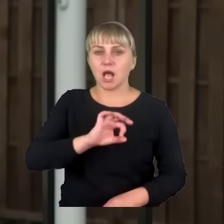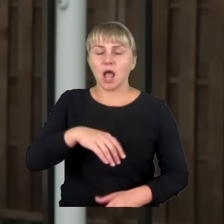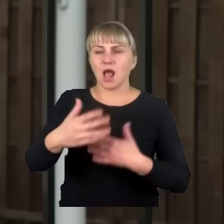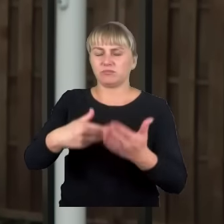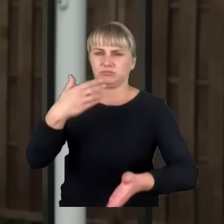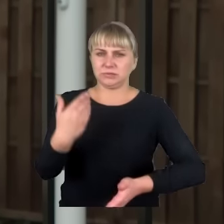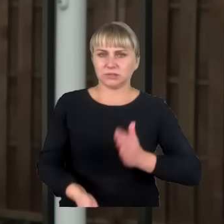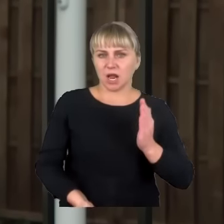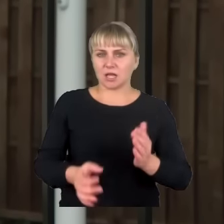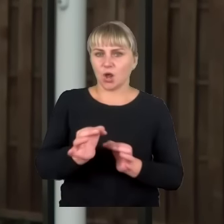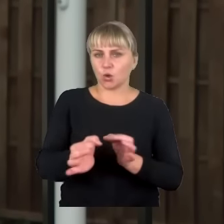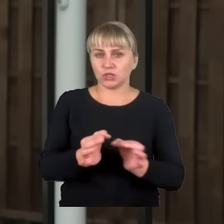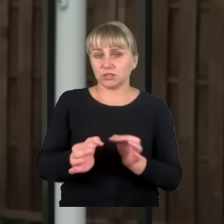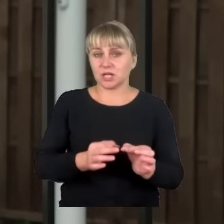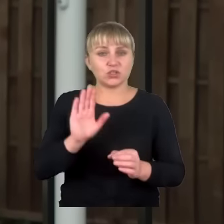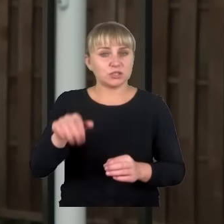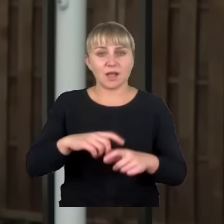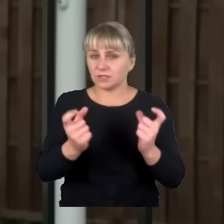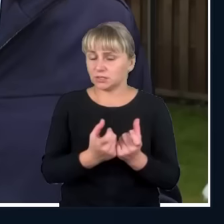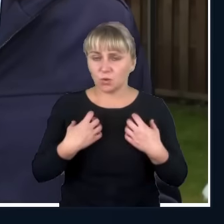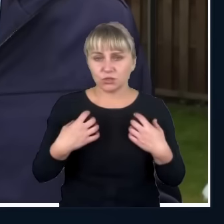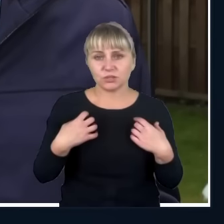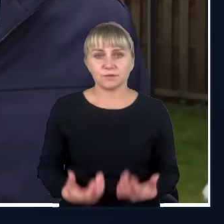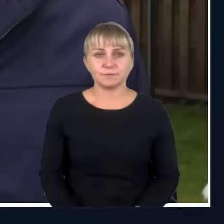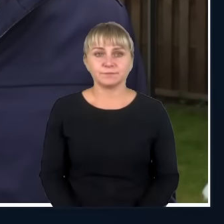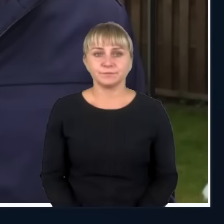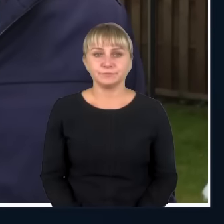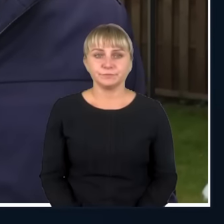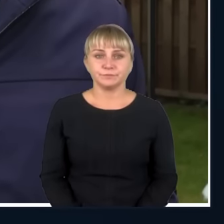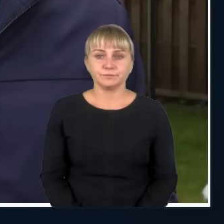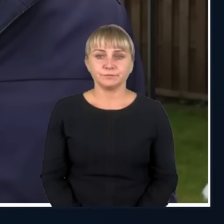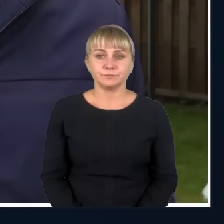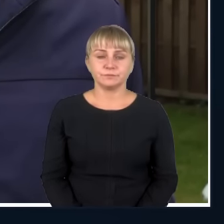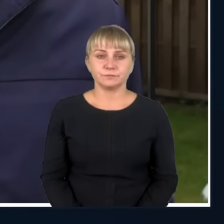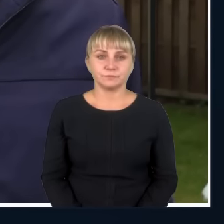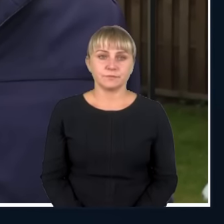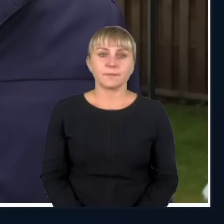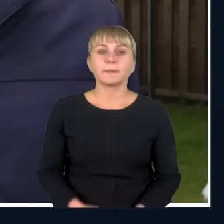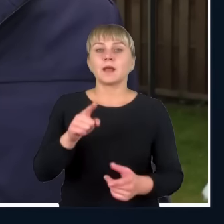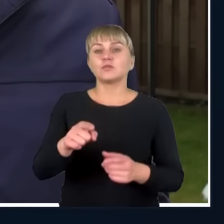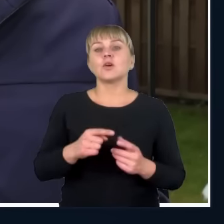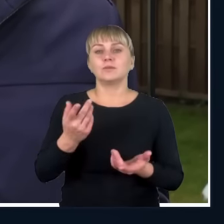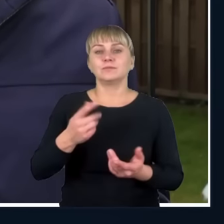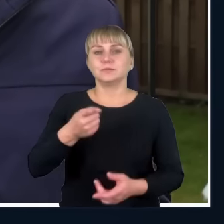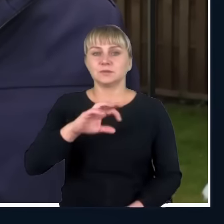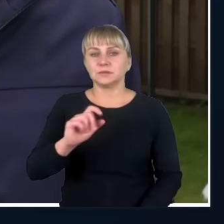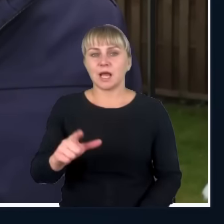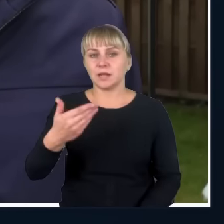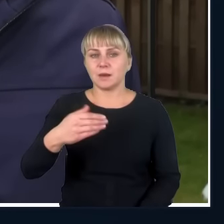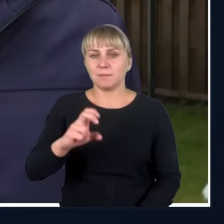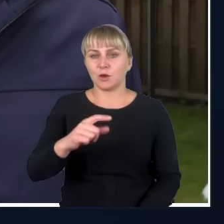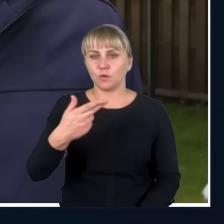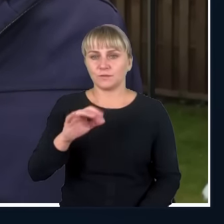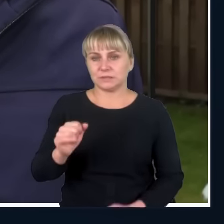stratą oszczędności często całego życia. A sprawę śledzi, informacje zbiera dla Państwa Daniel Machnowski. Danielu, bardzo